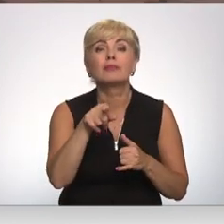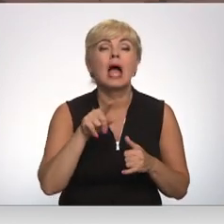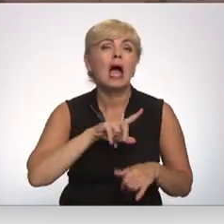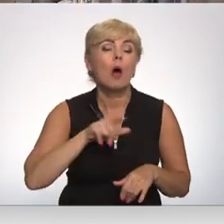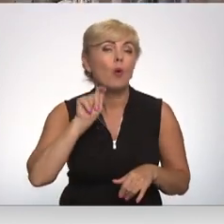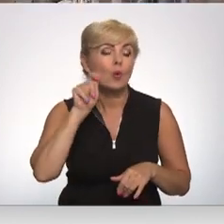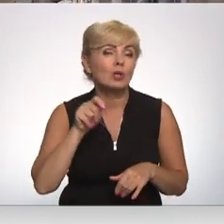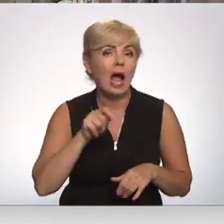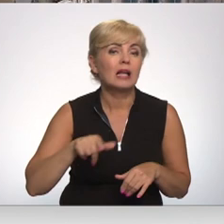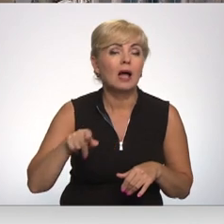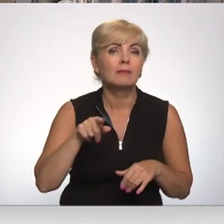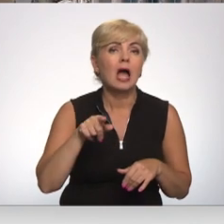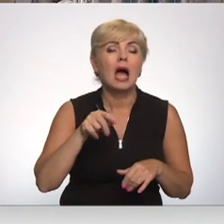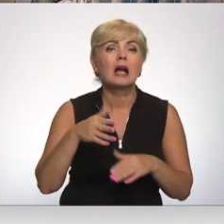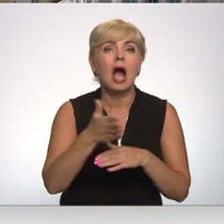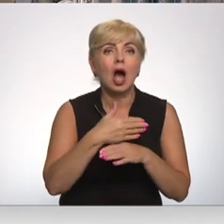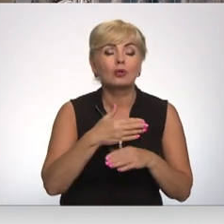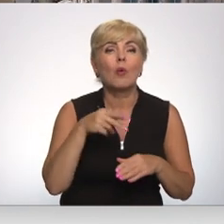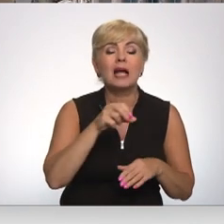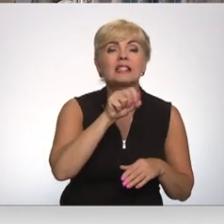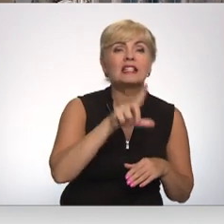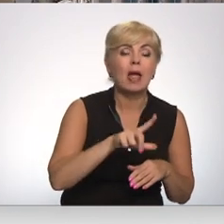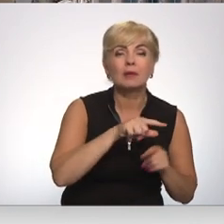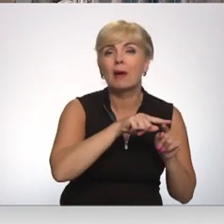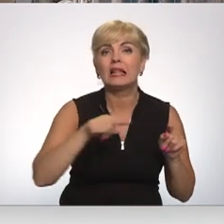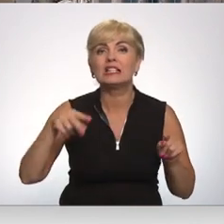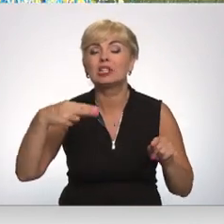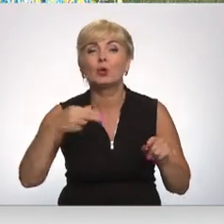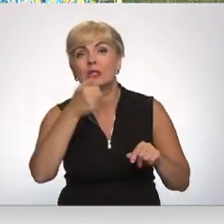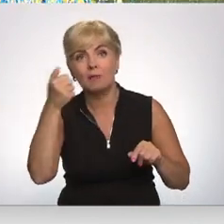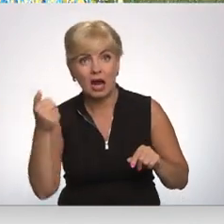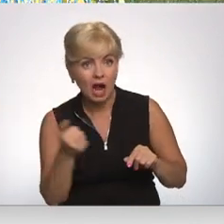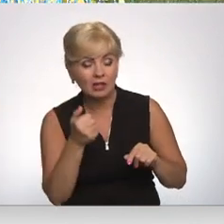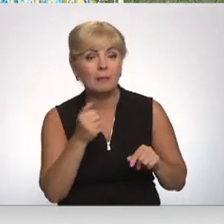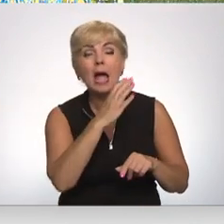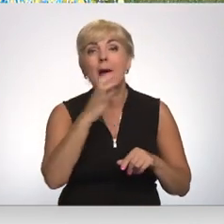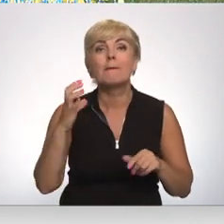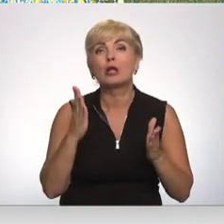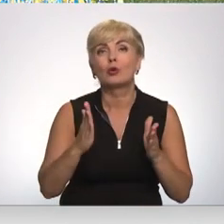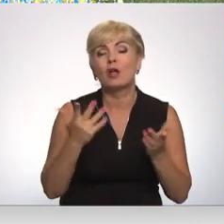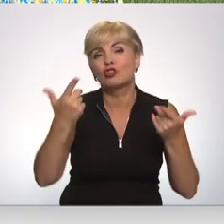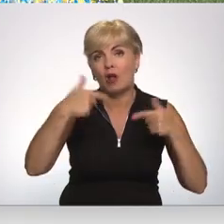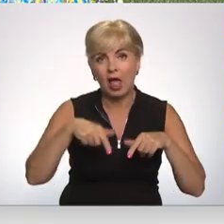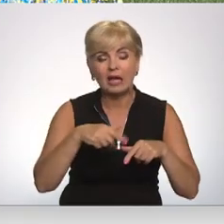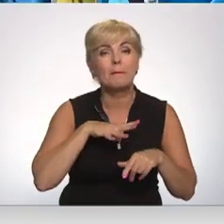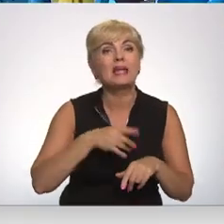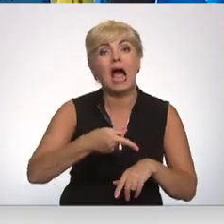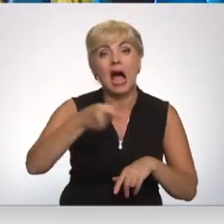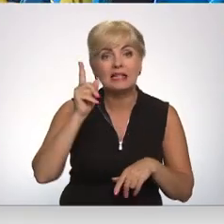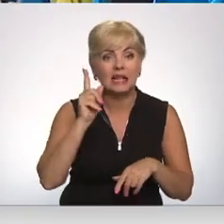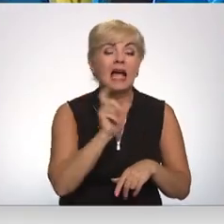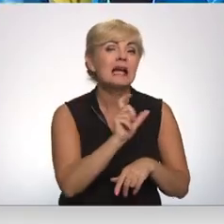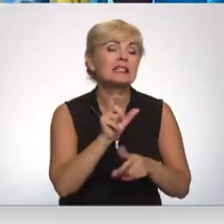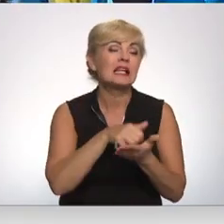karogs laikā no 1917. Gada līdz 20. Gadam. Padomju režīmu gados tas bija aizliegts.